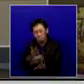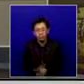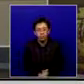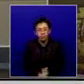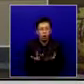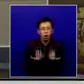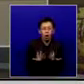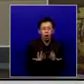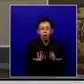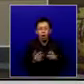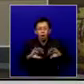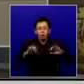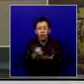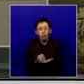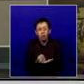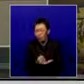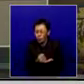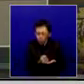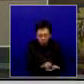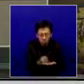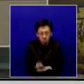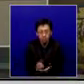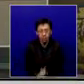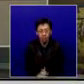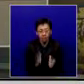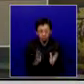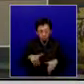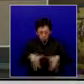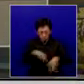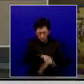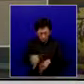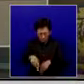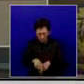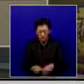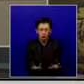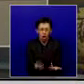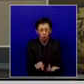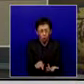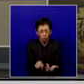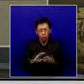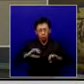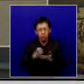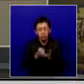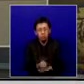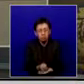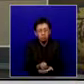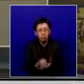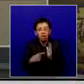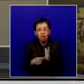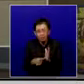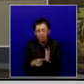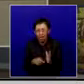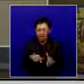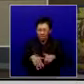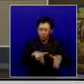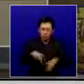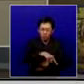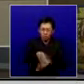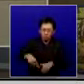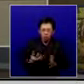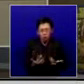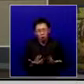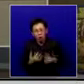ความช่วยเหลือจากรัฐบาลเนี่ยวันนี้เนี่ยนะฮะเขารอคอยท่านเนี่ยอย่างท่านทุกข์ทรมานมากบางร